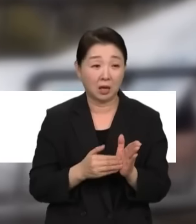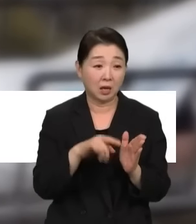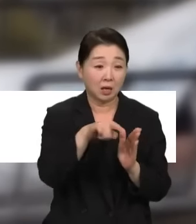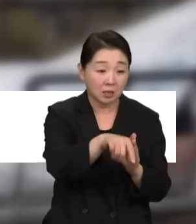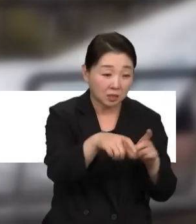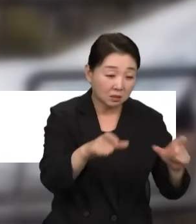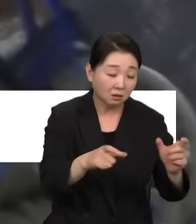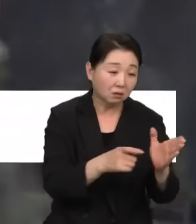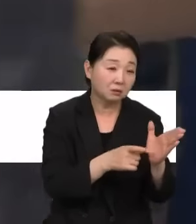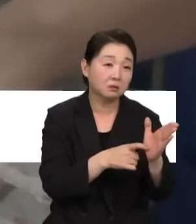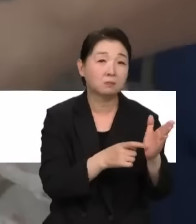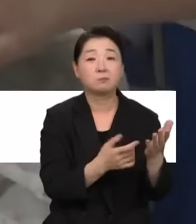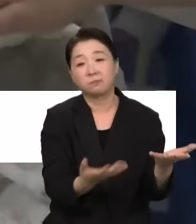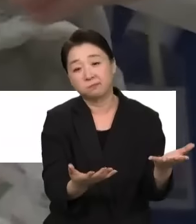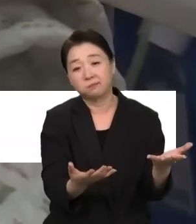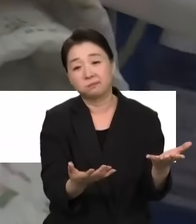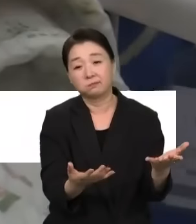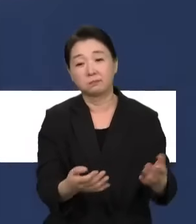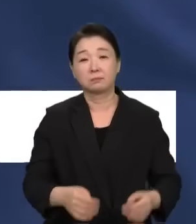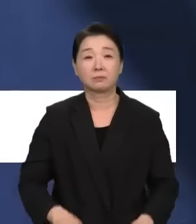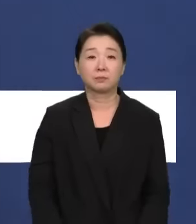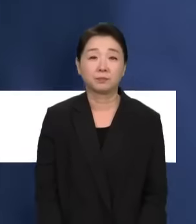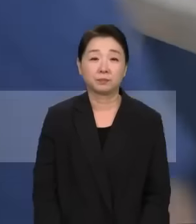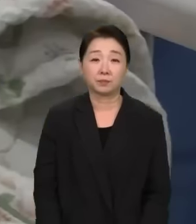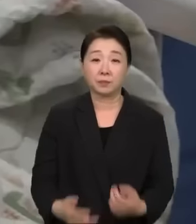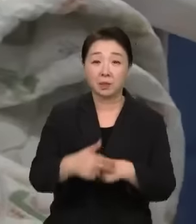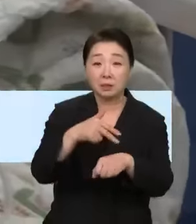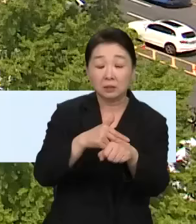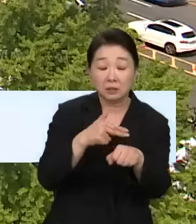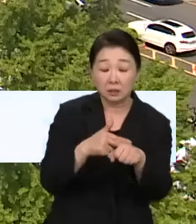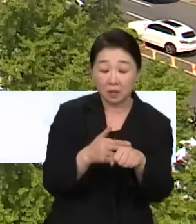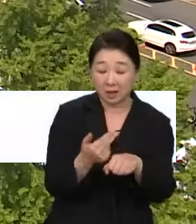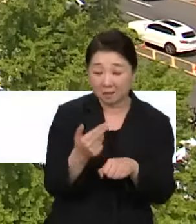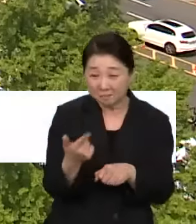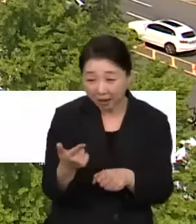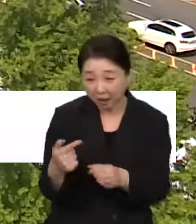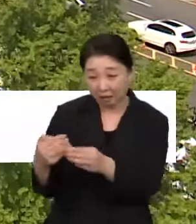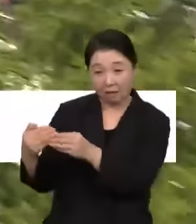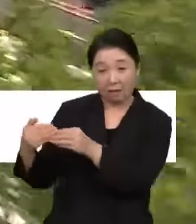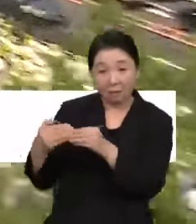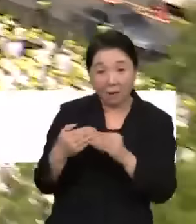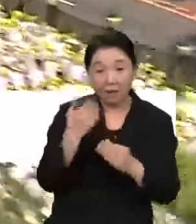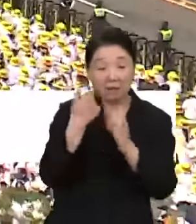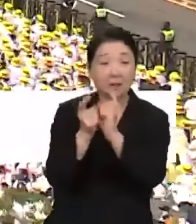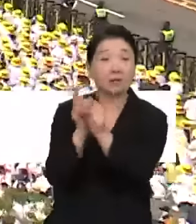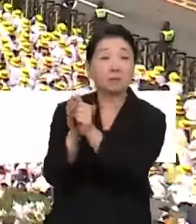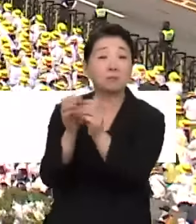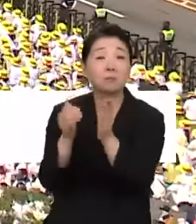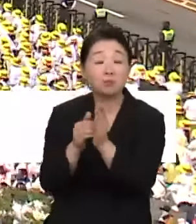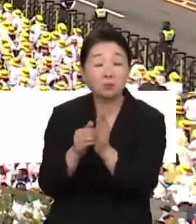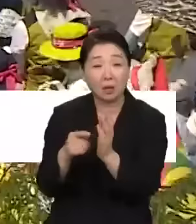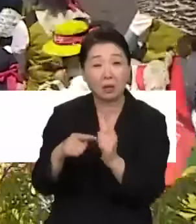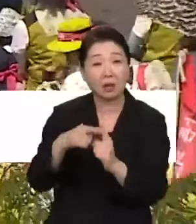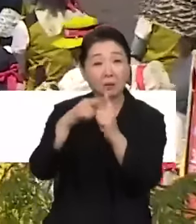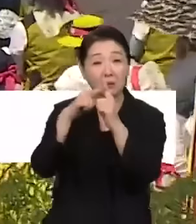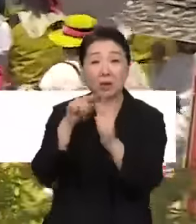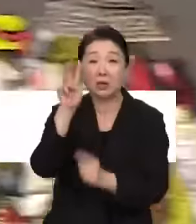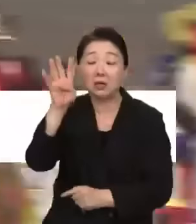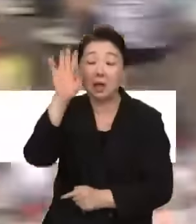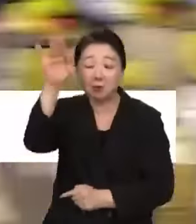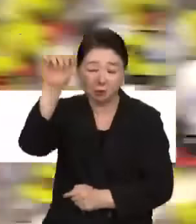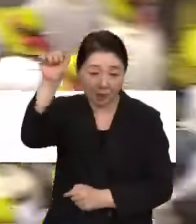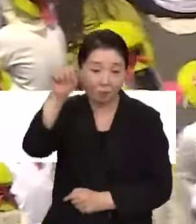무너질 수 있다 우려가 나옵니다 또 의사들의 빈자리를 메우던 간호사들이 사흘 뒤 무기한 파업을